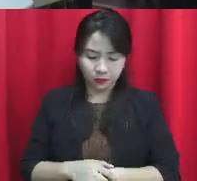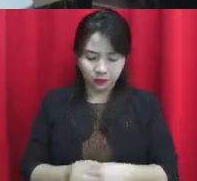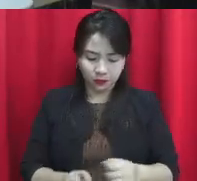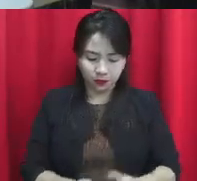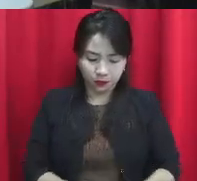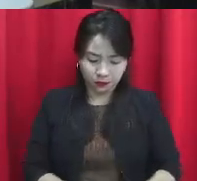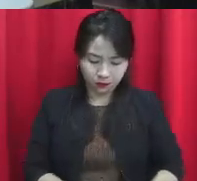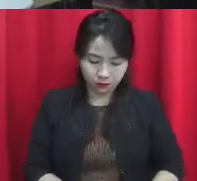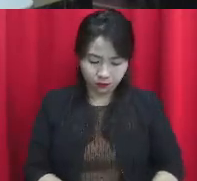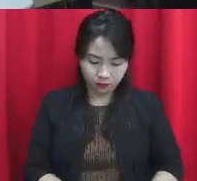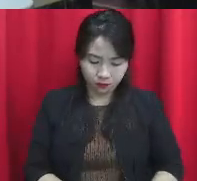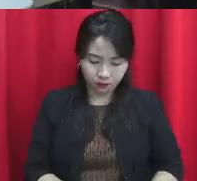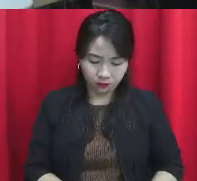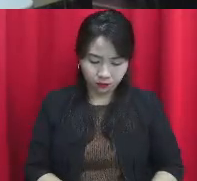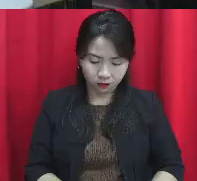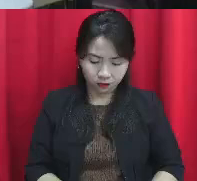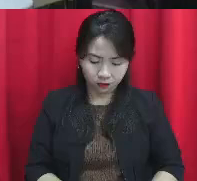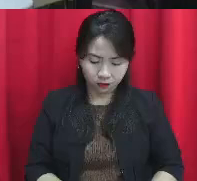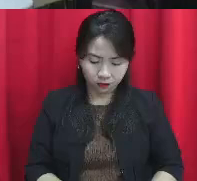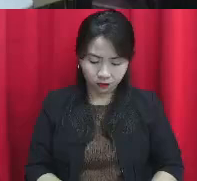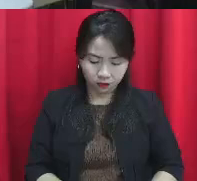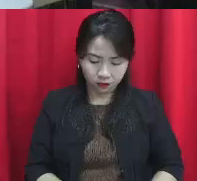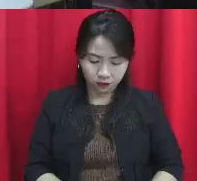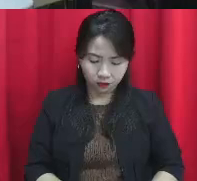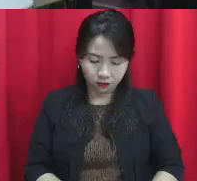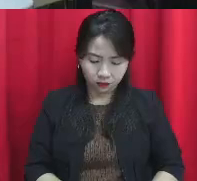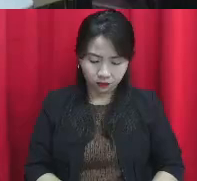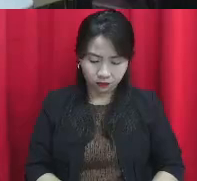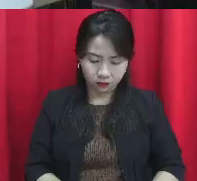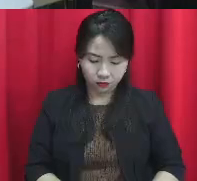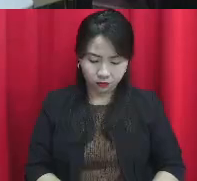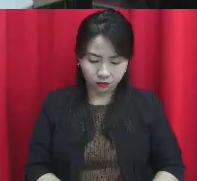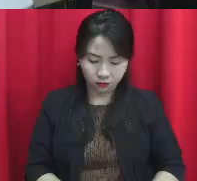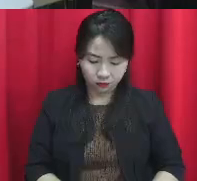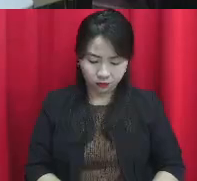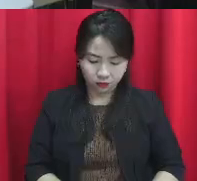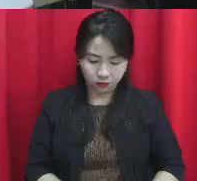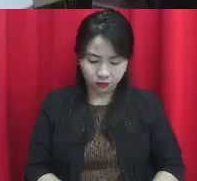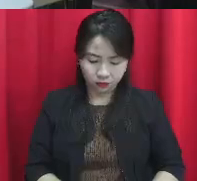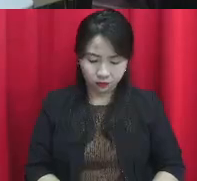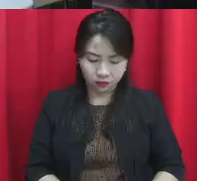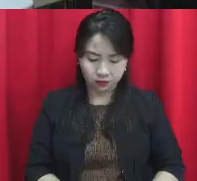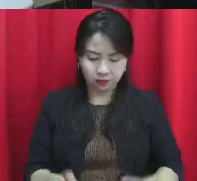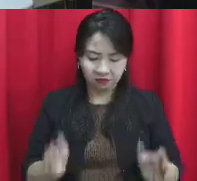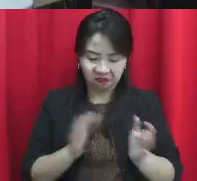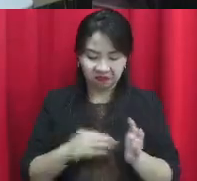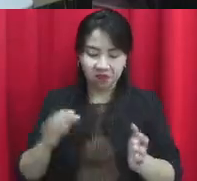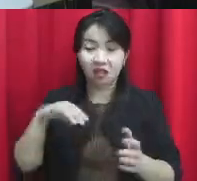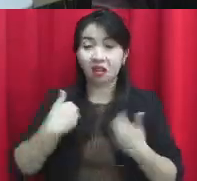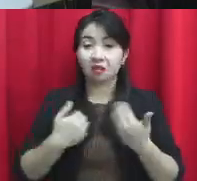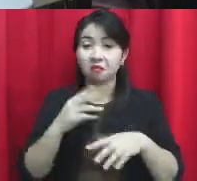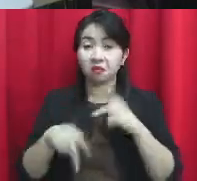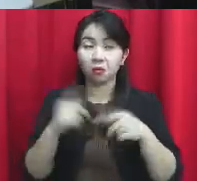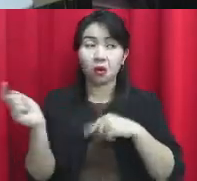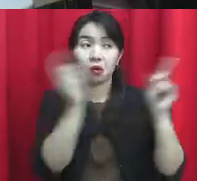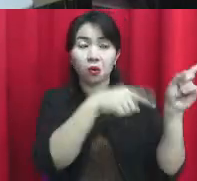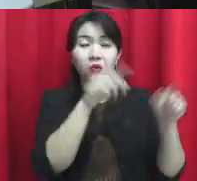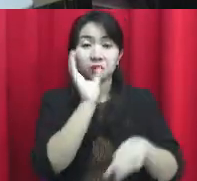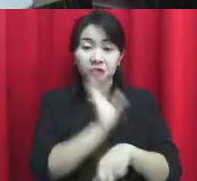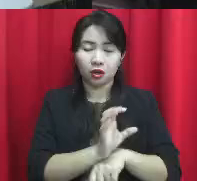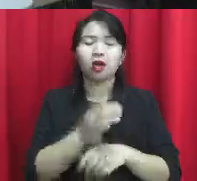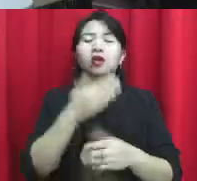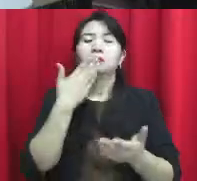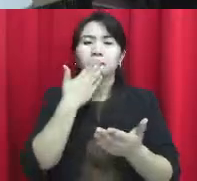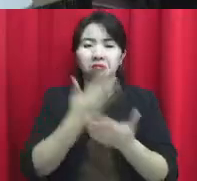pumapasok lang diyan Nakaupo lang nakikinig Yes pumupunta na simbahan Nakabihis you see pupunta ng